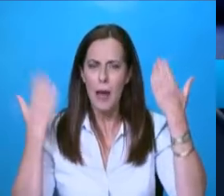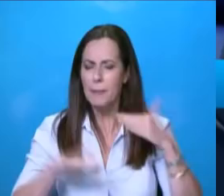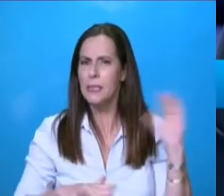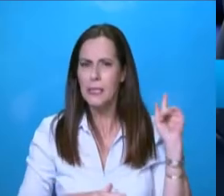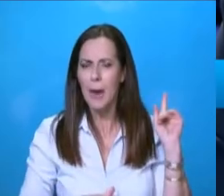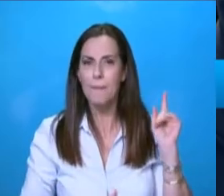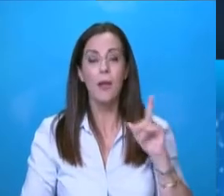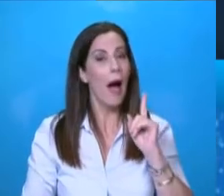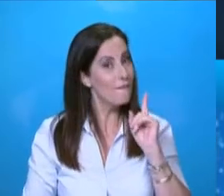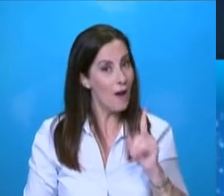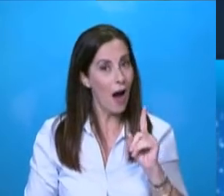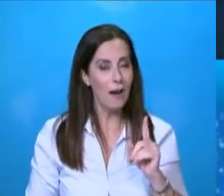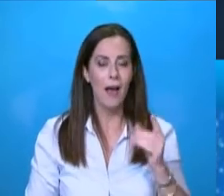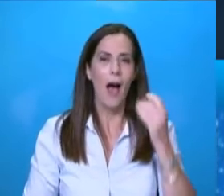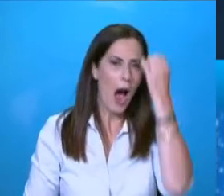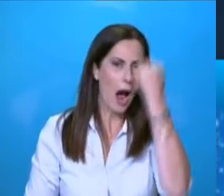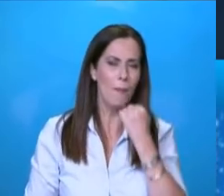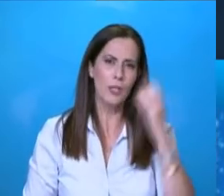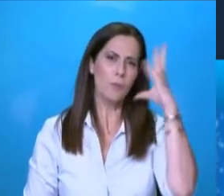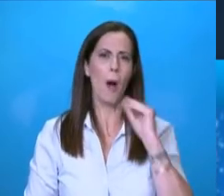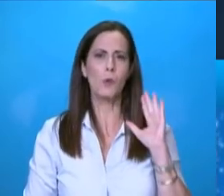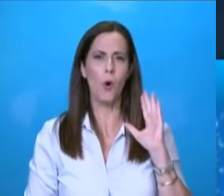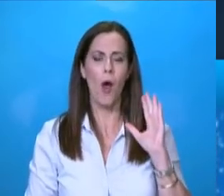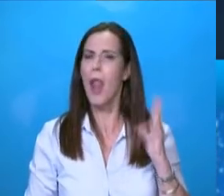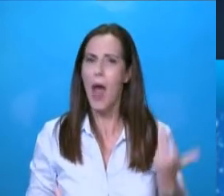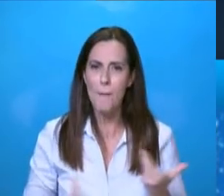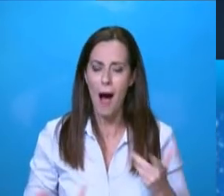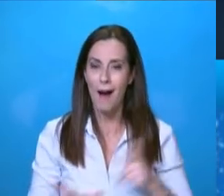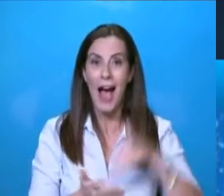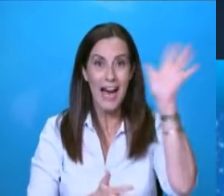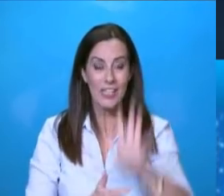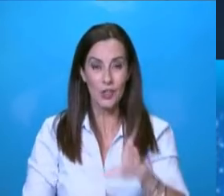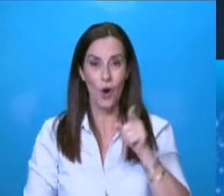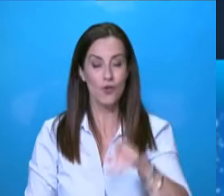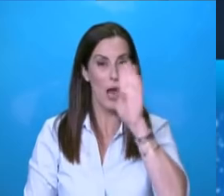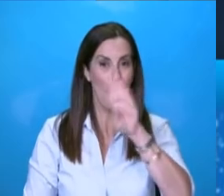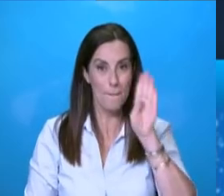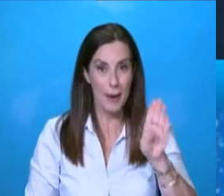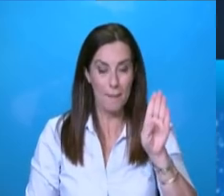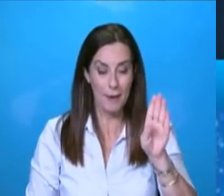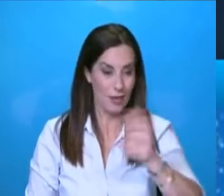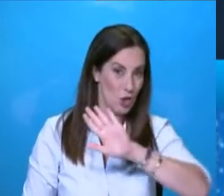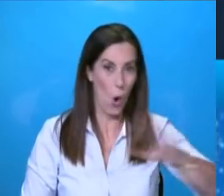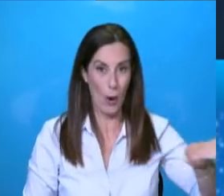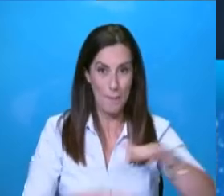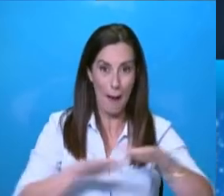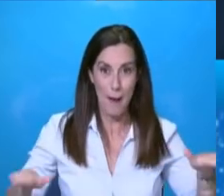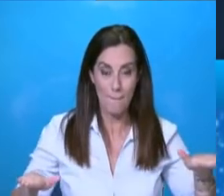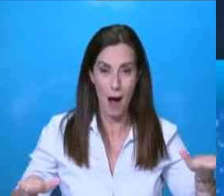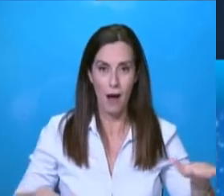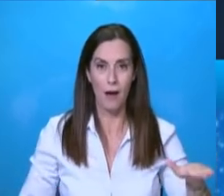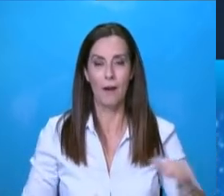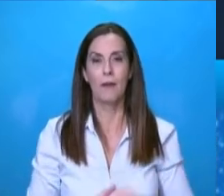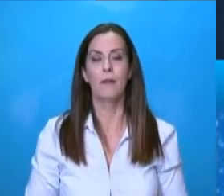מצד שני, צריך לומר, הם חוגגים את התוצאות של הירי האחרון, הסרטון של נתניהו מורד מהבמה